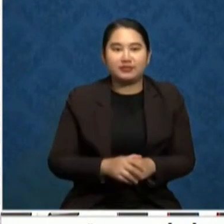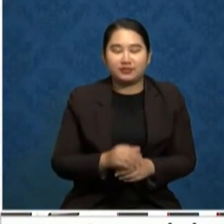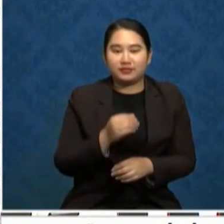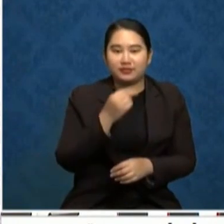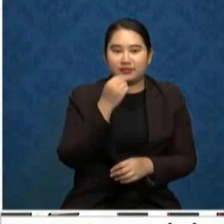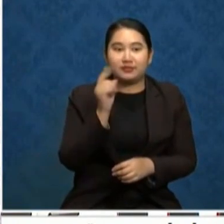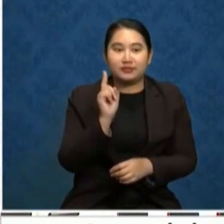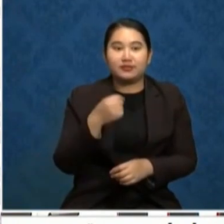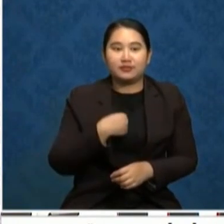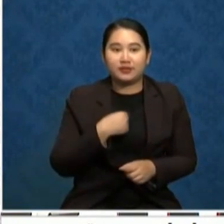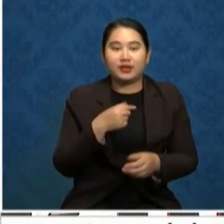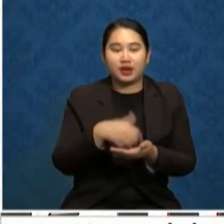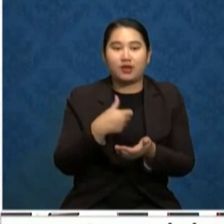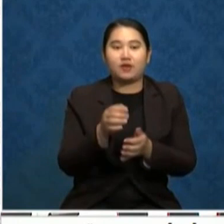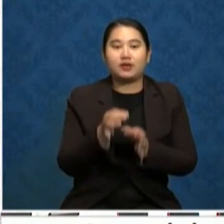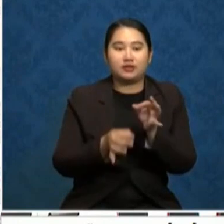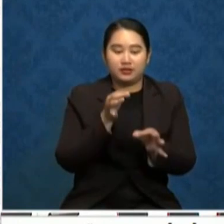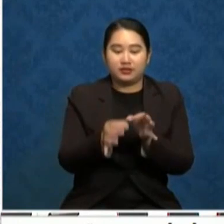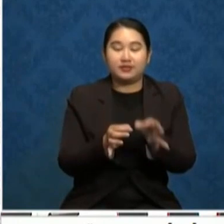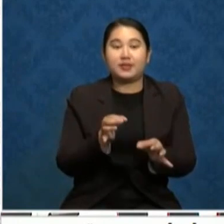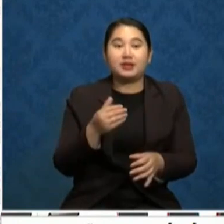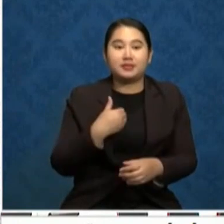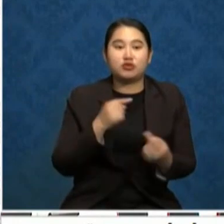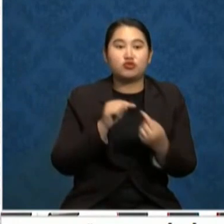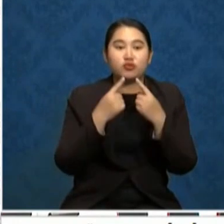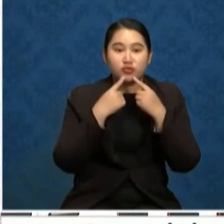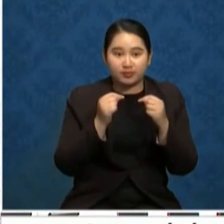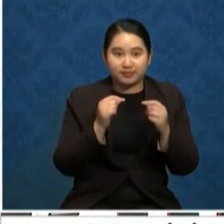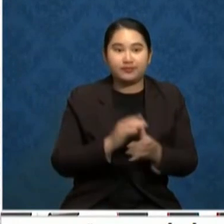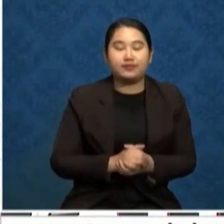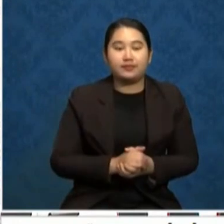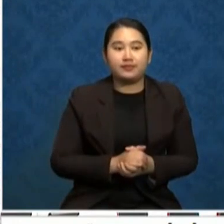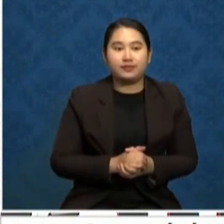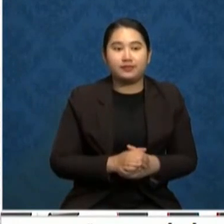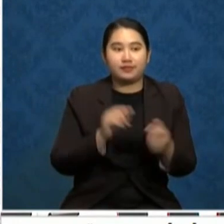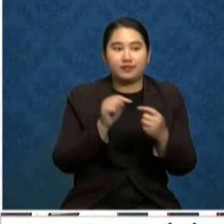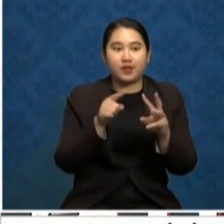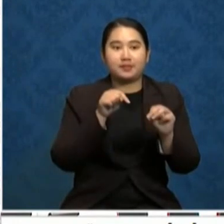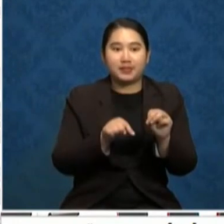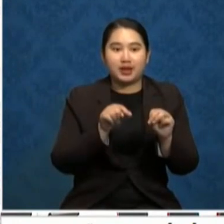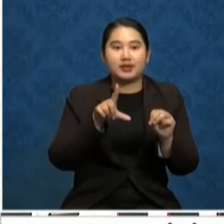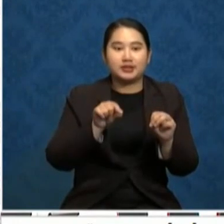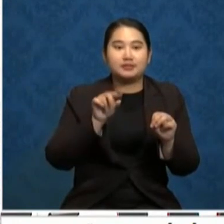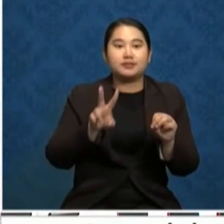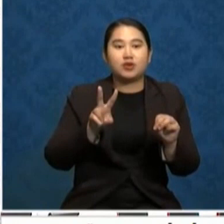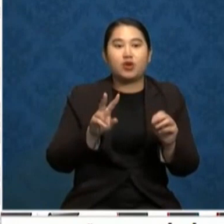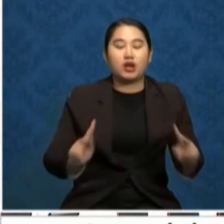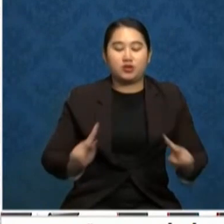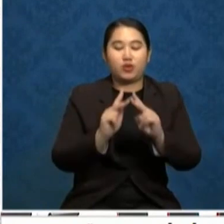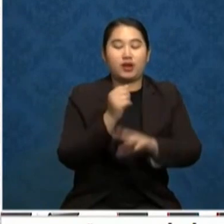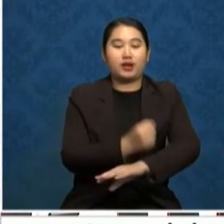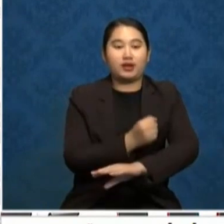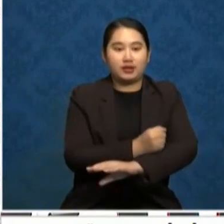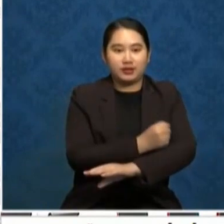ฉันจะชี้แจงในส่วนของการตอบประเด็นในมาตราที่22กระทรวงแรงง